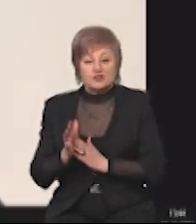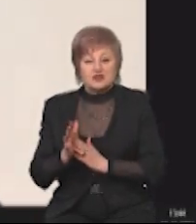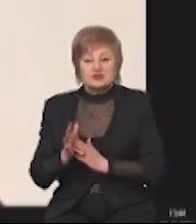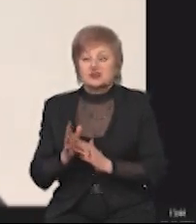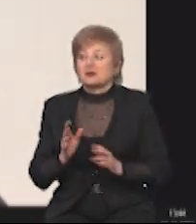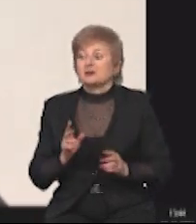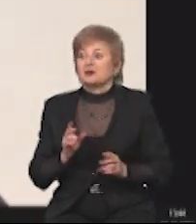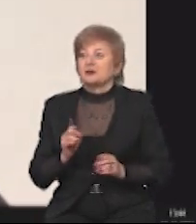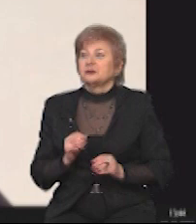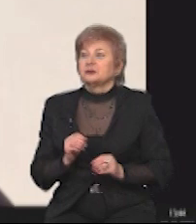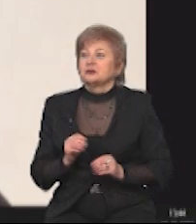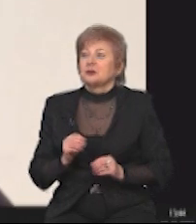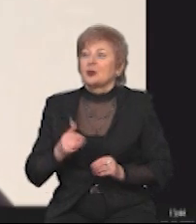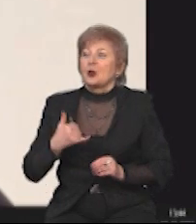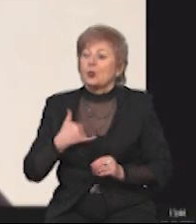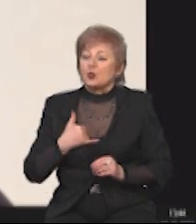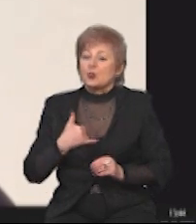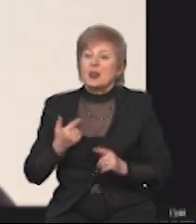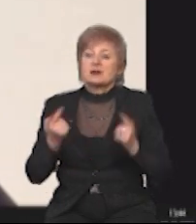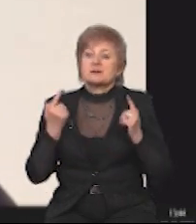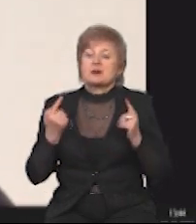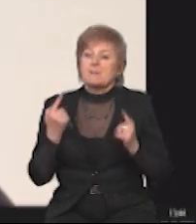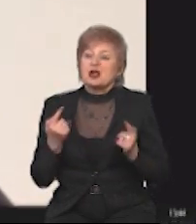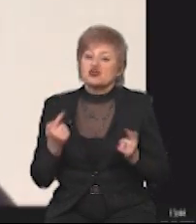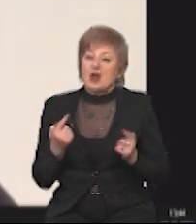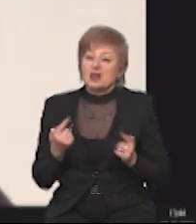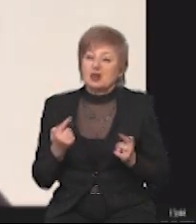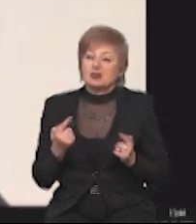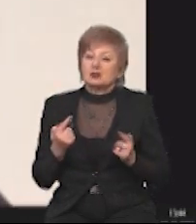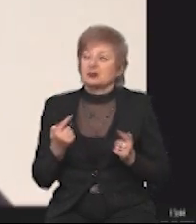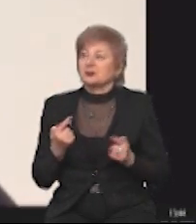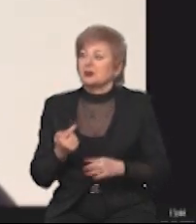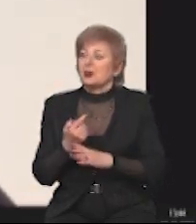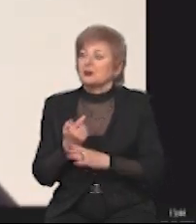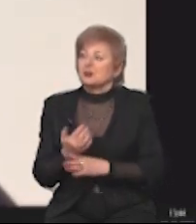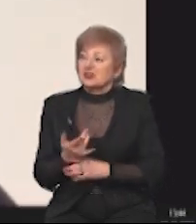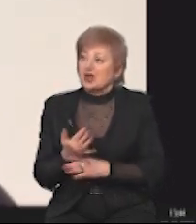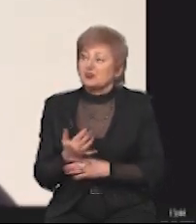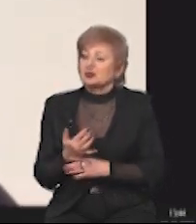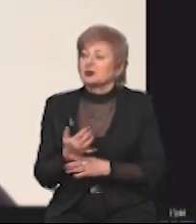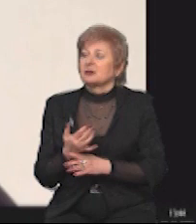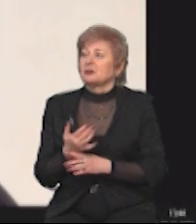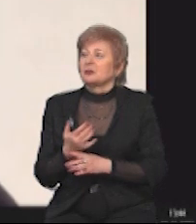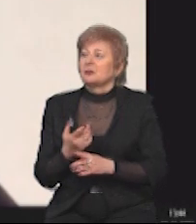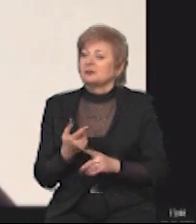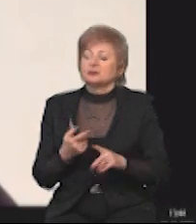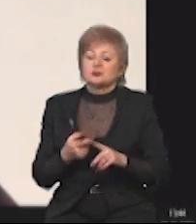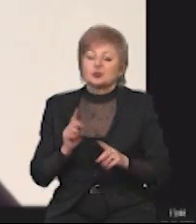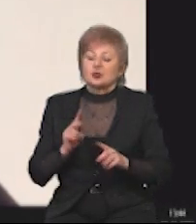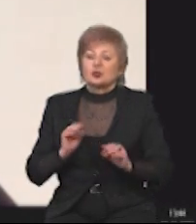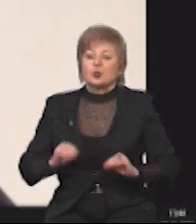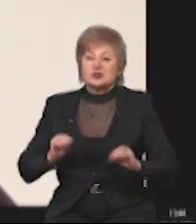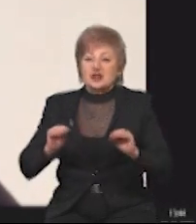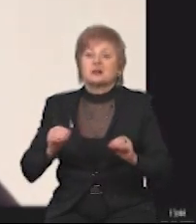В чем вся сложность? У нас очень большая пропасть между ритейлом и производителем